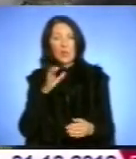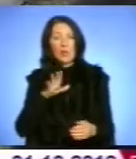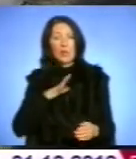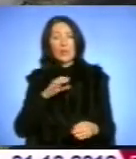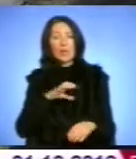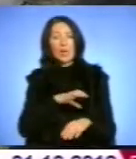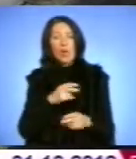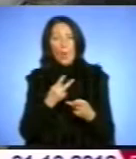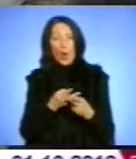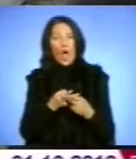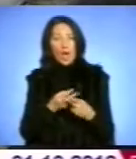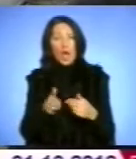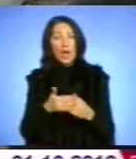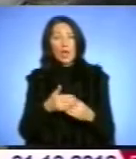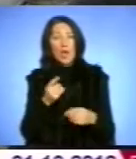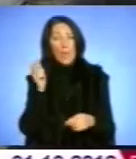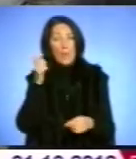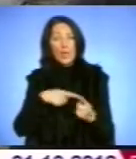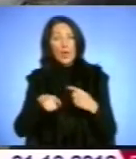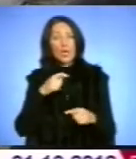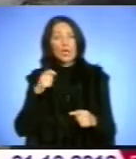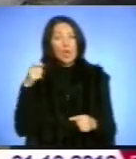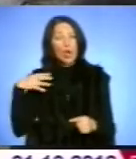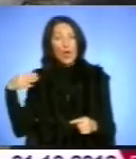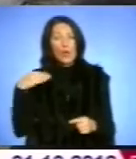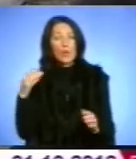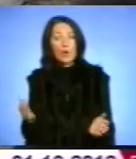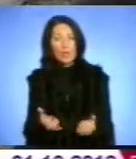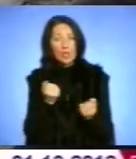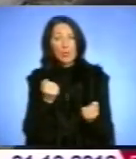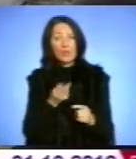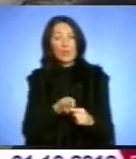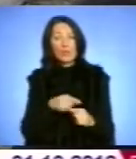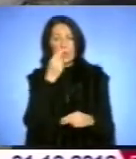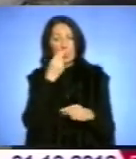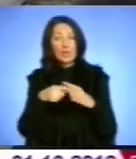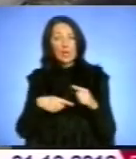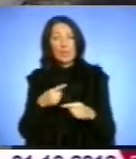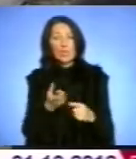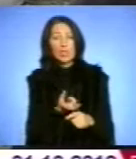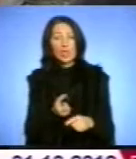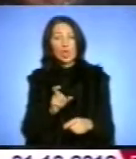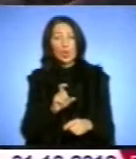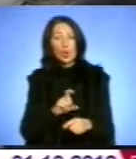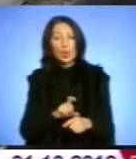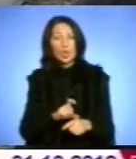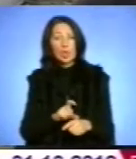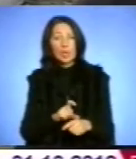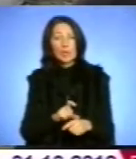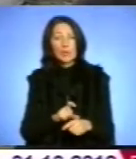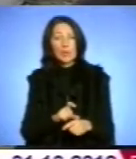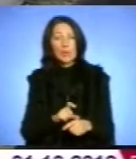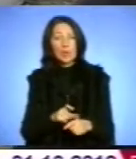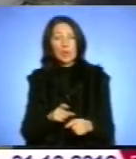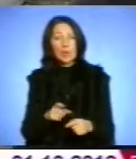покарання, приїхавши до Львова, підтримував власне ці традиції і дуже, ну, будемо